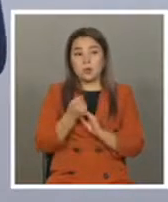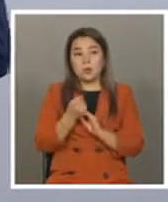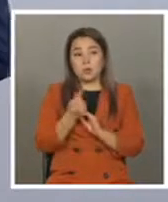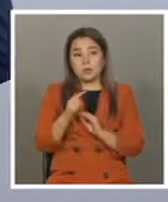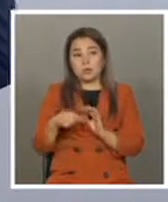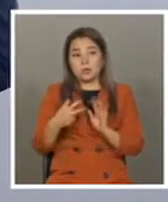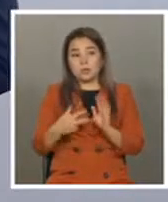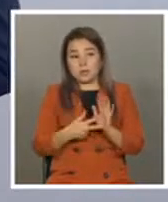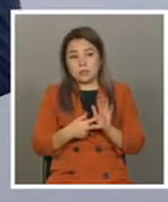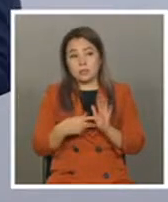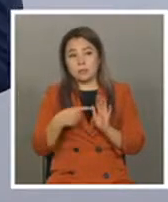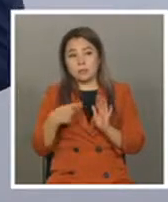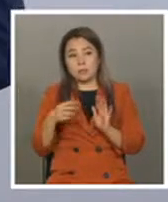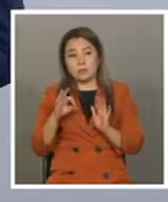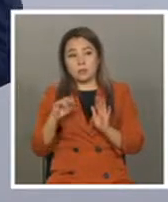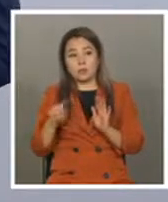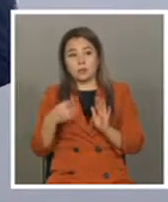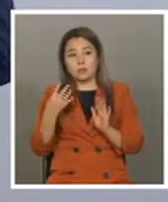11.10-8,